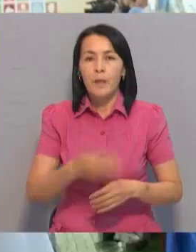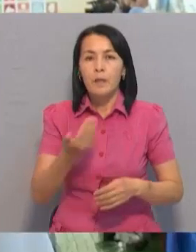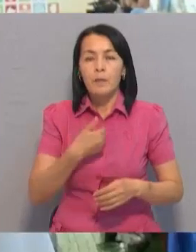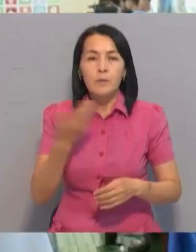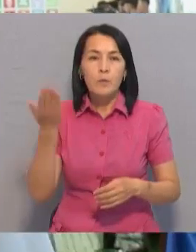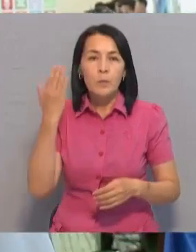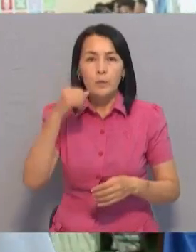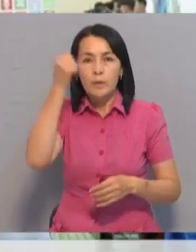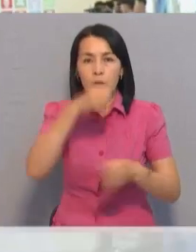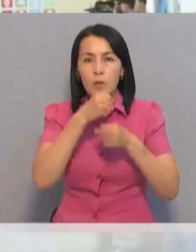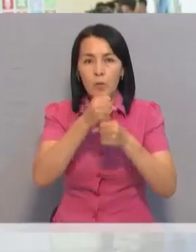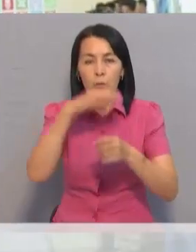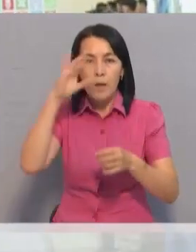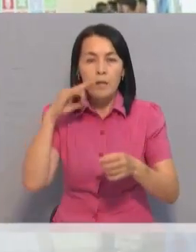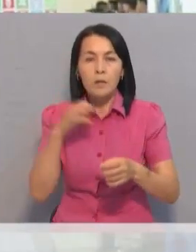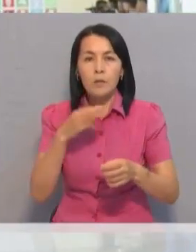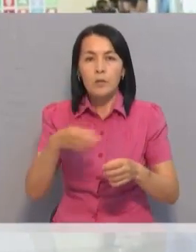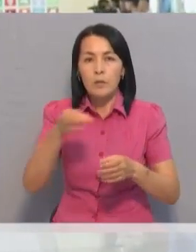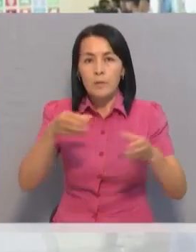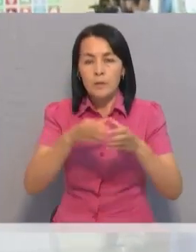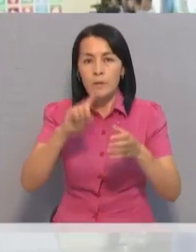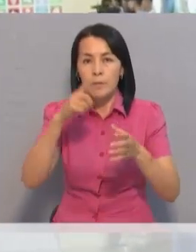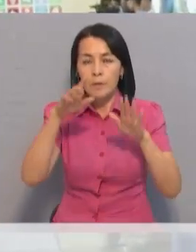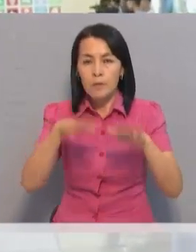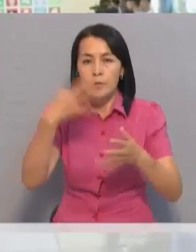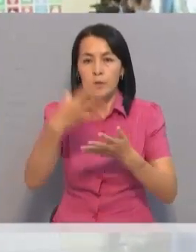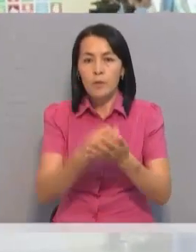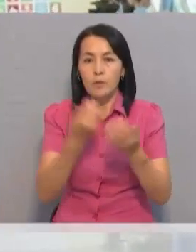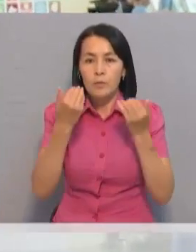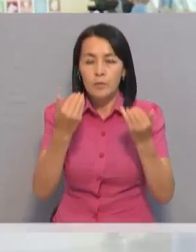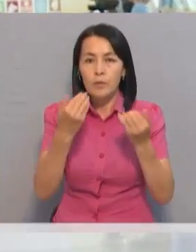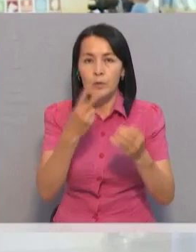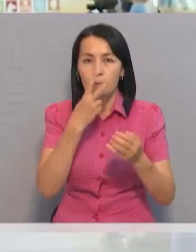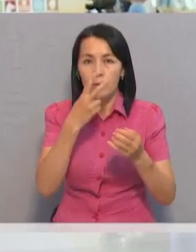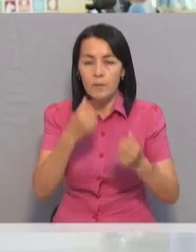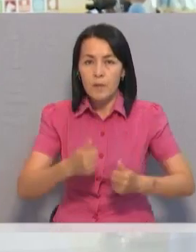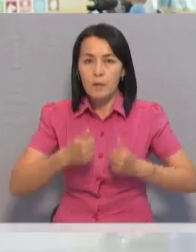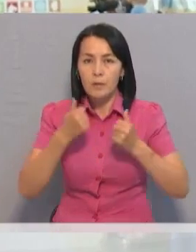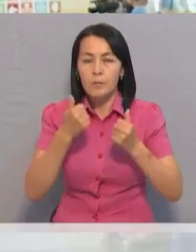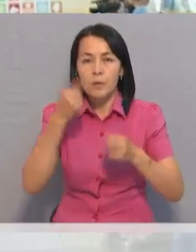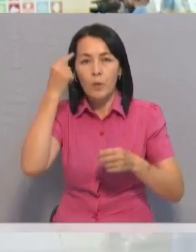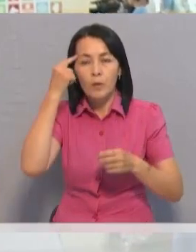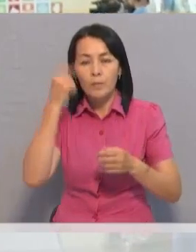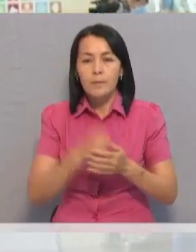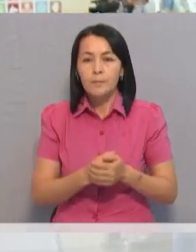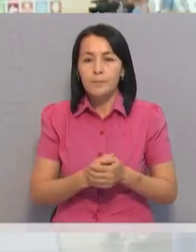жылы осы Кубок Қазақстанда Түркістан облысы командалық бірінші орын алғанбыз. Сол межеден көрінеміз ғой деген ойдамыз.